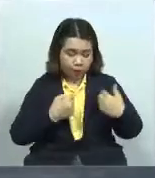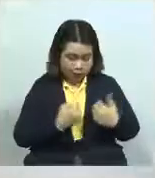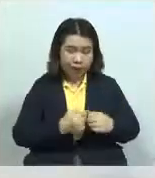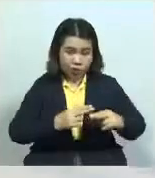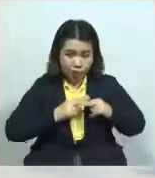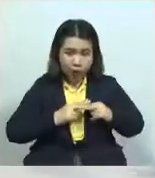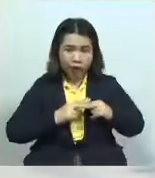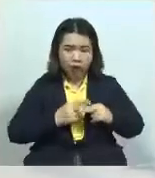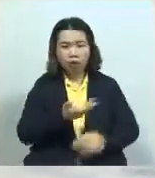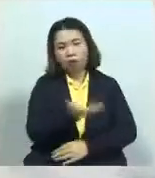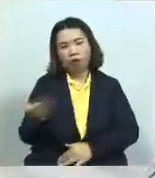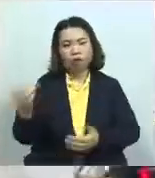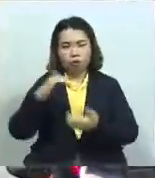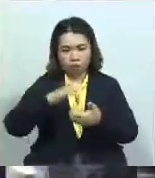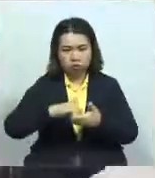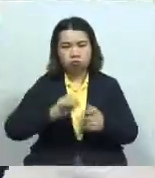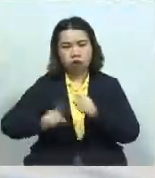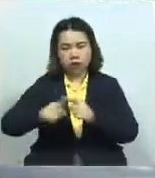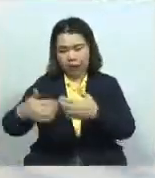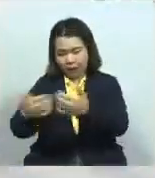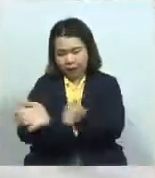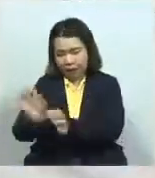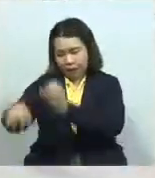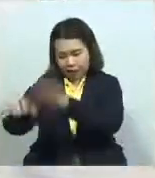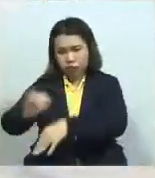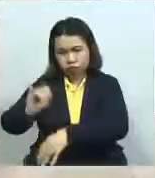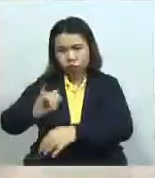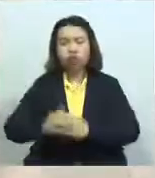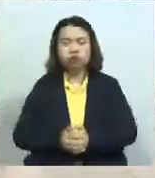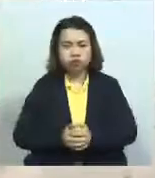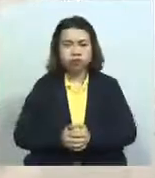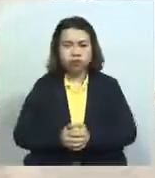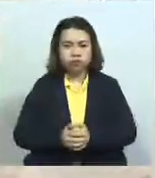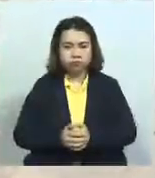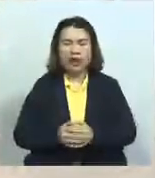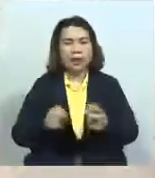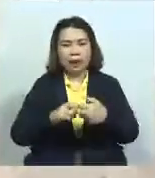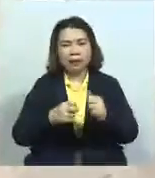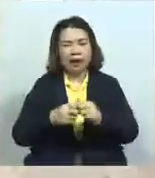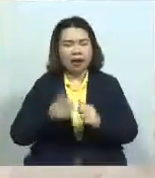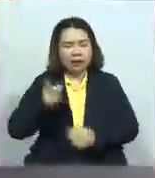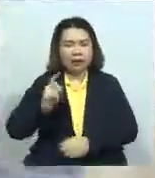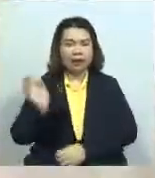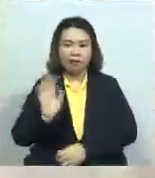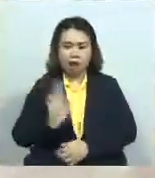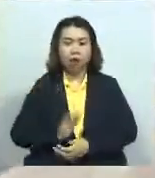วมมือให้ทุกคนช่วยกันทิ้งขยะให้เป็นที่เป็นทางเพื่อไม่ให้เกิดปัญหาอย่างที่เคยเป็น